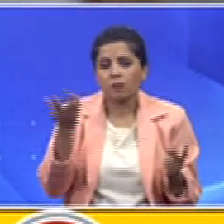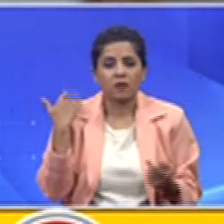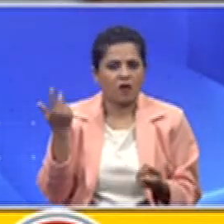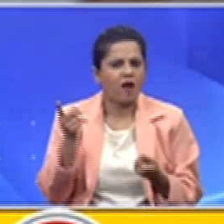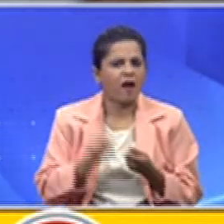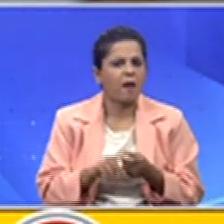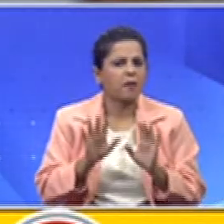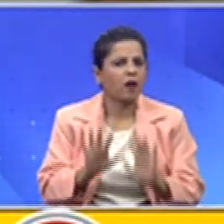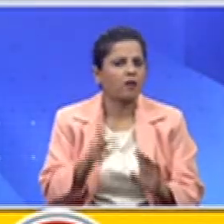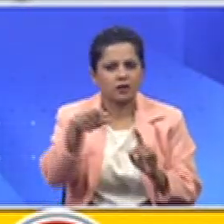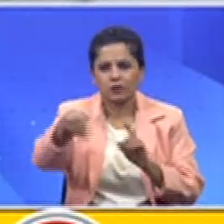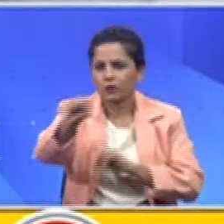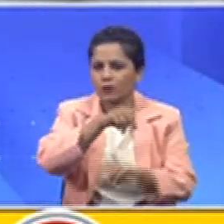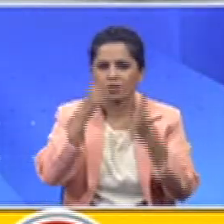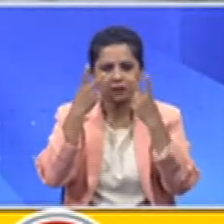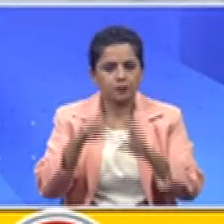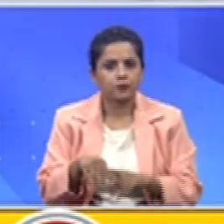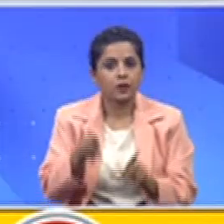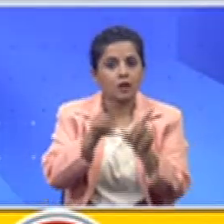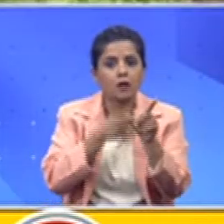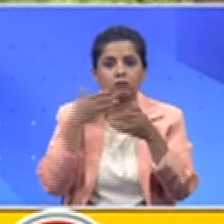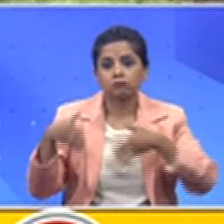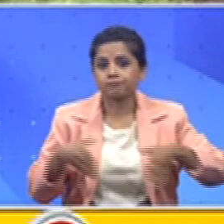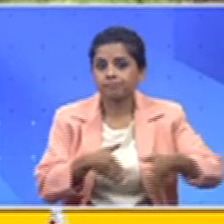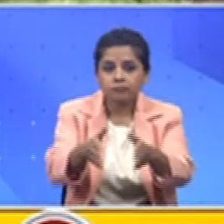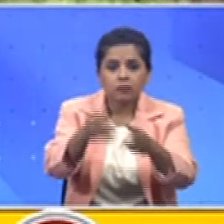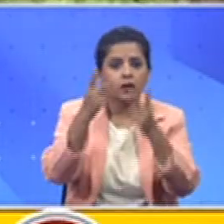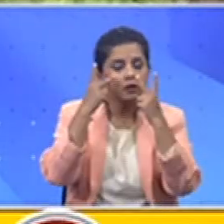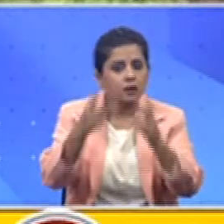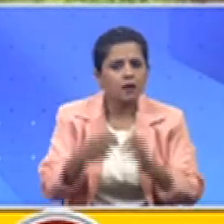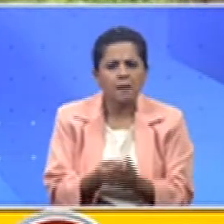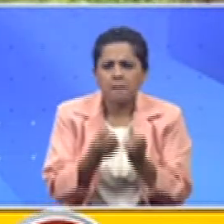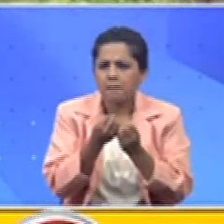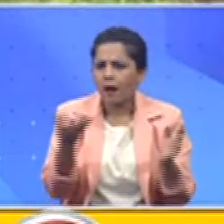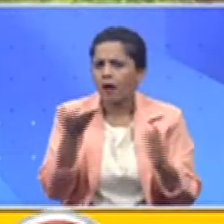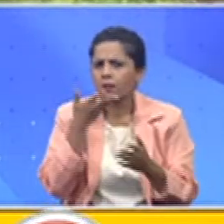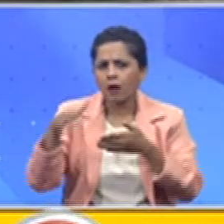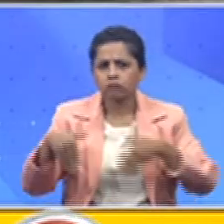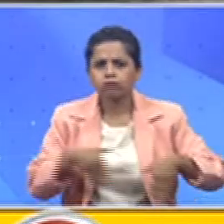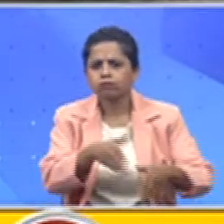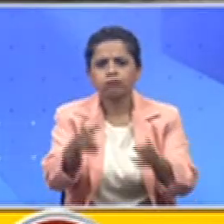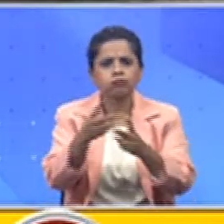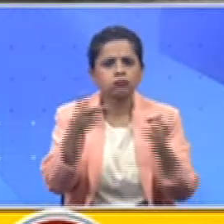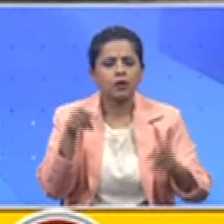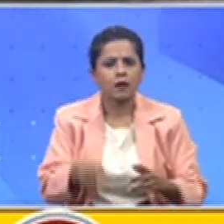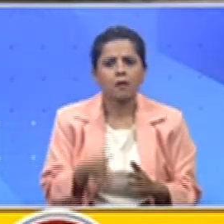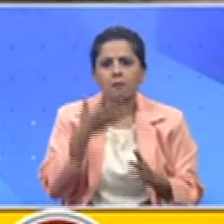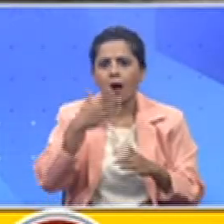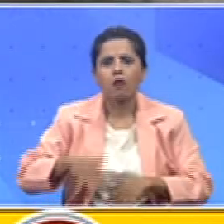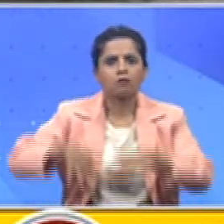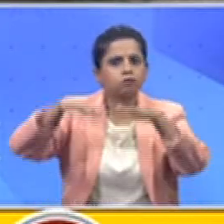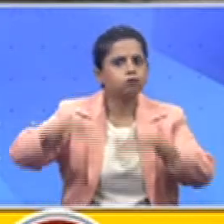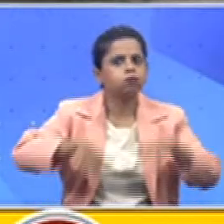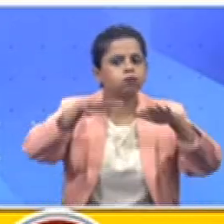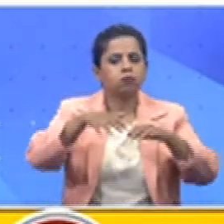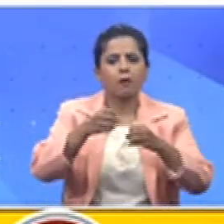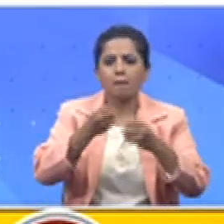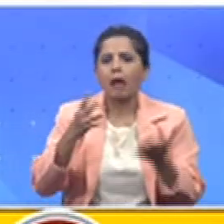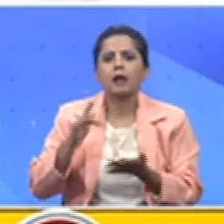हैं। यमुना समेत कई नदियों में बाढ़ से कई इलाकों